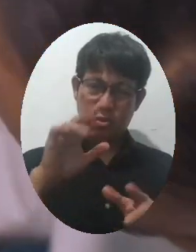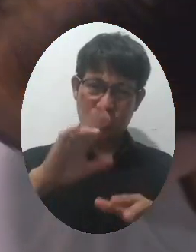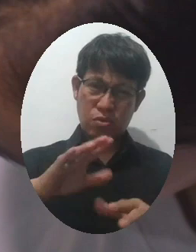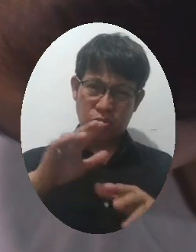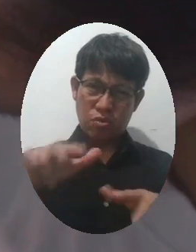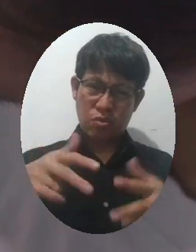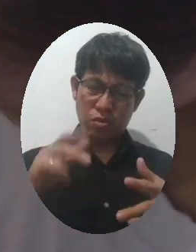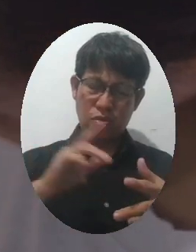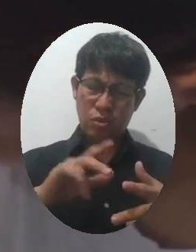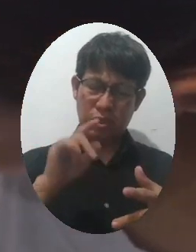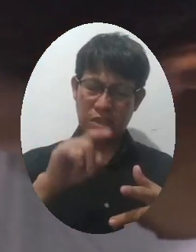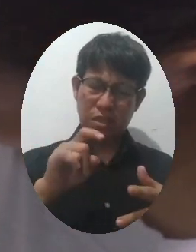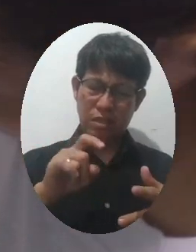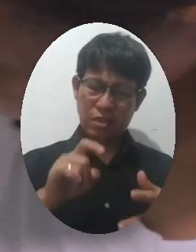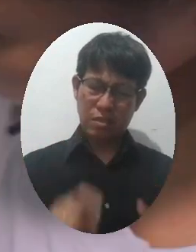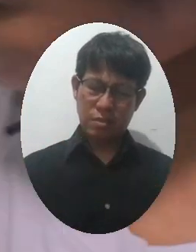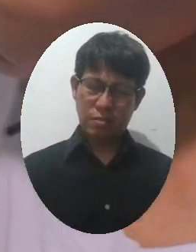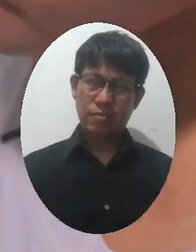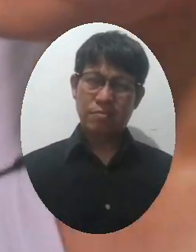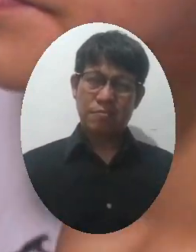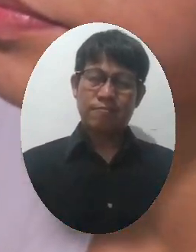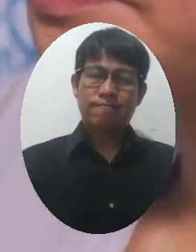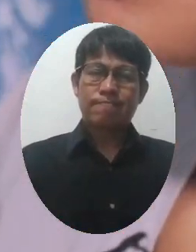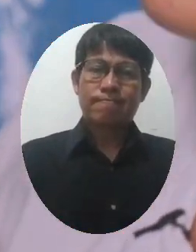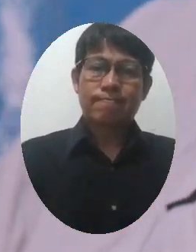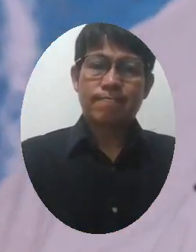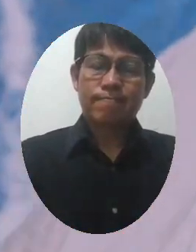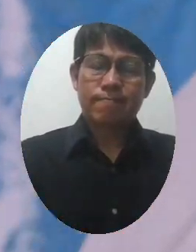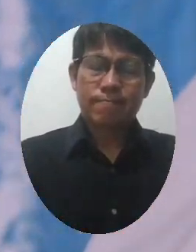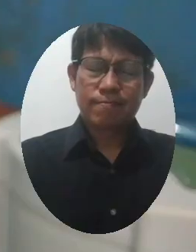nagpo-post, nag-la-live.